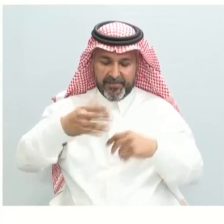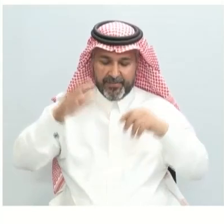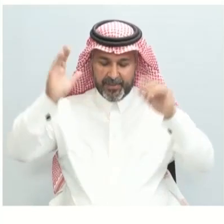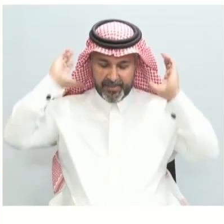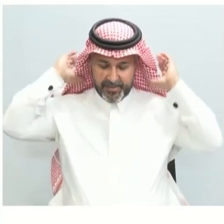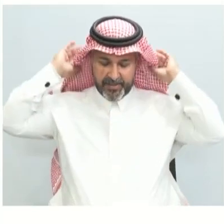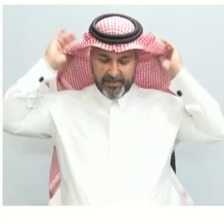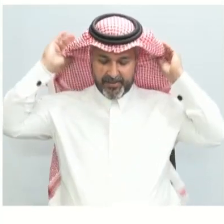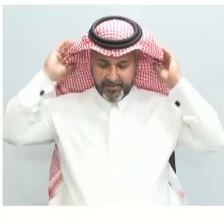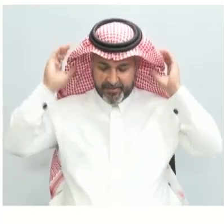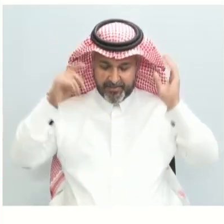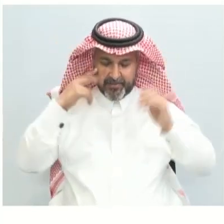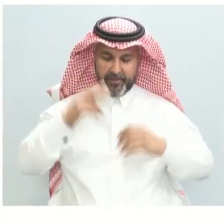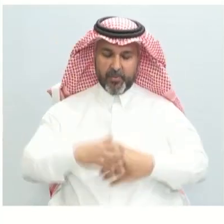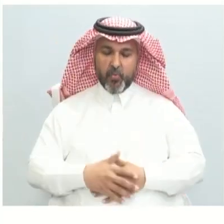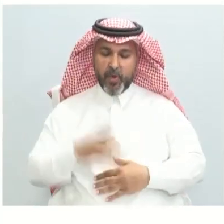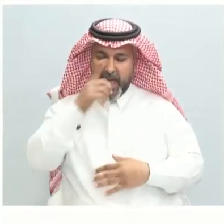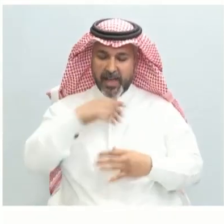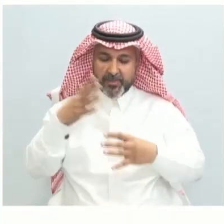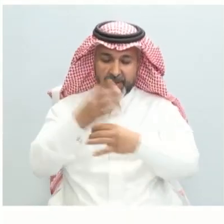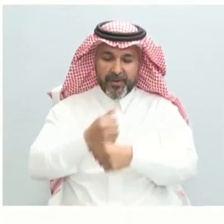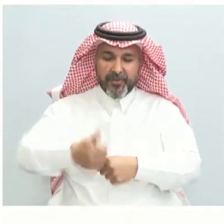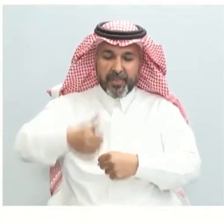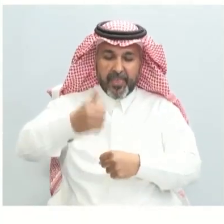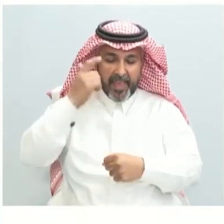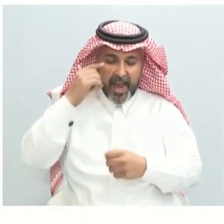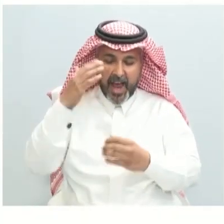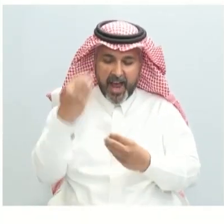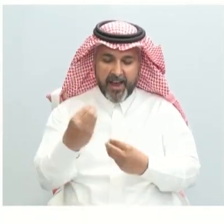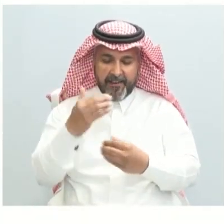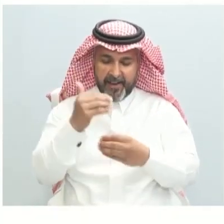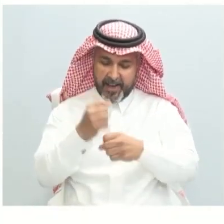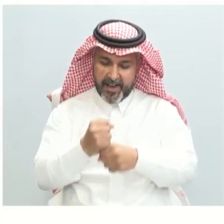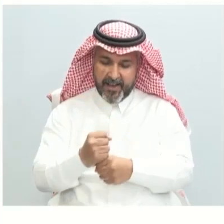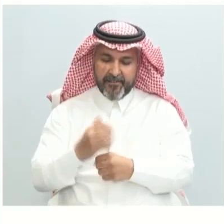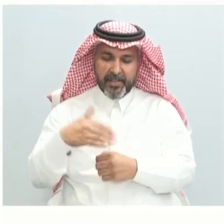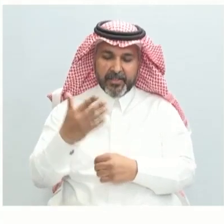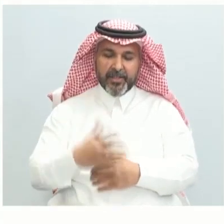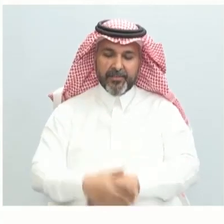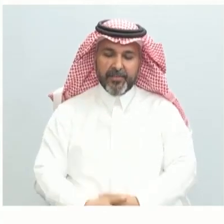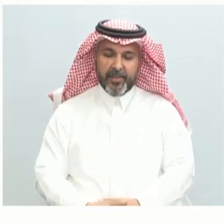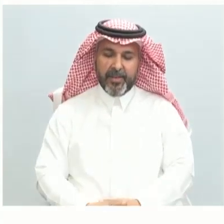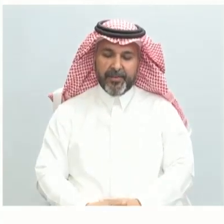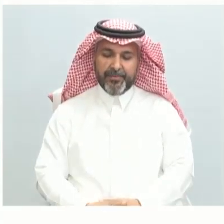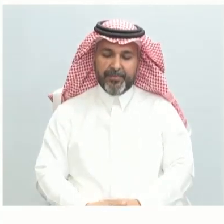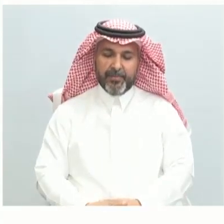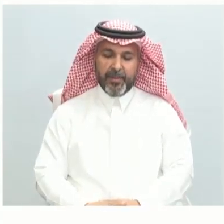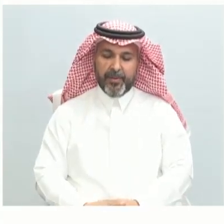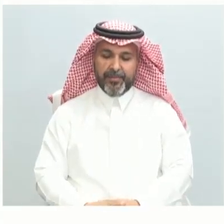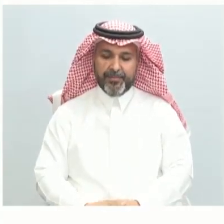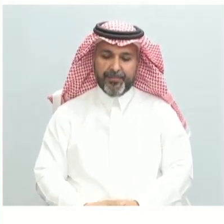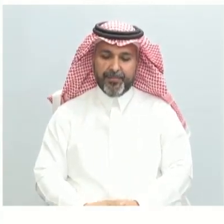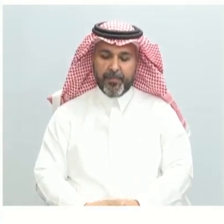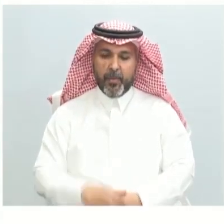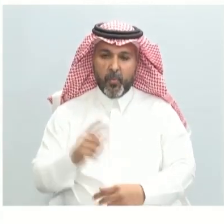الوطن والمحافظه على على هذه المنجزات والا يسمح لاي انسان ان